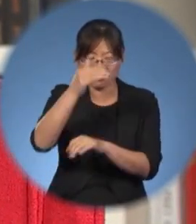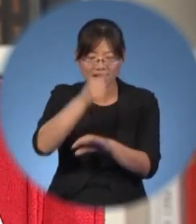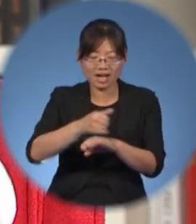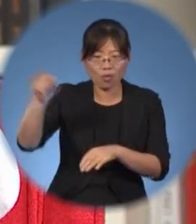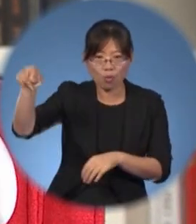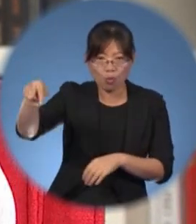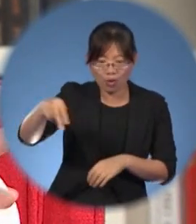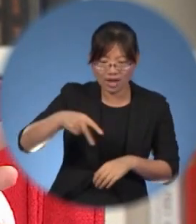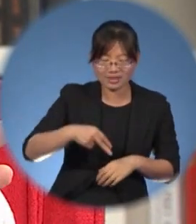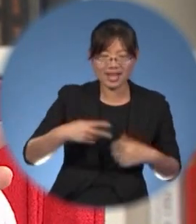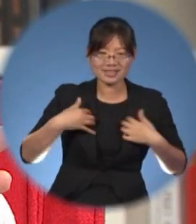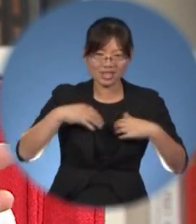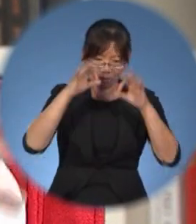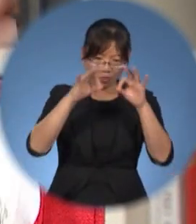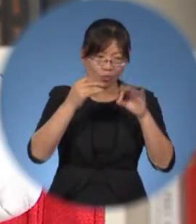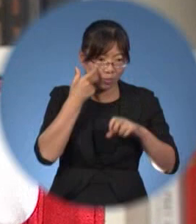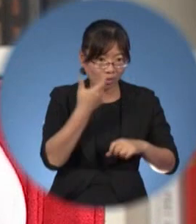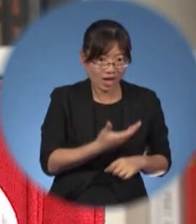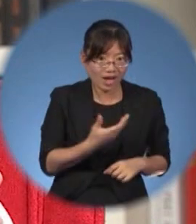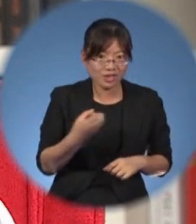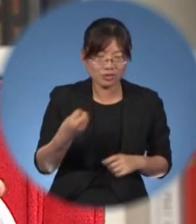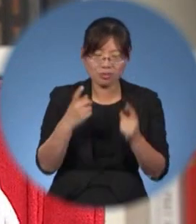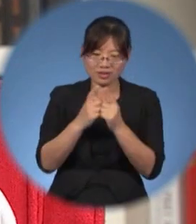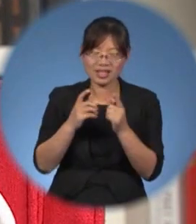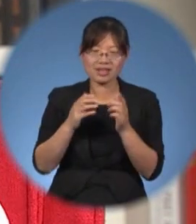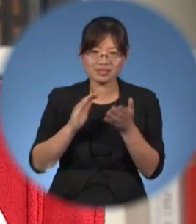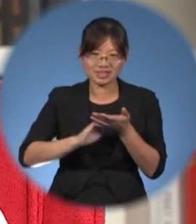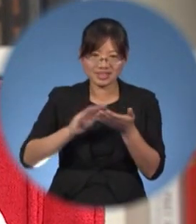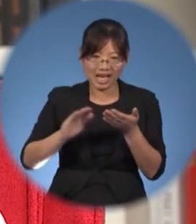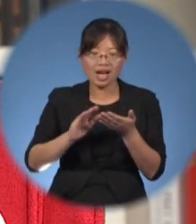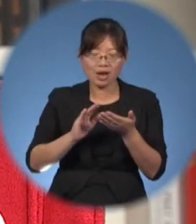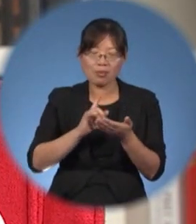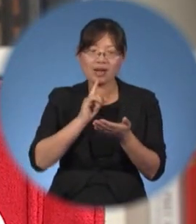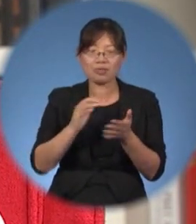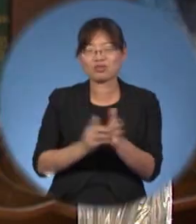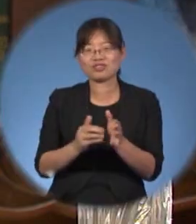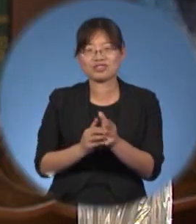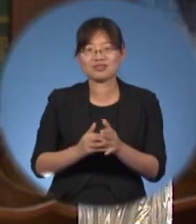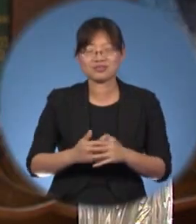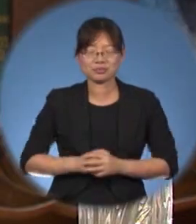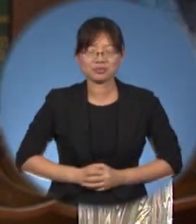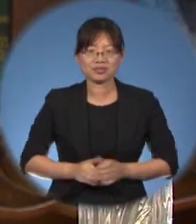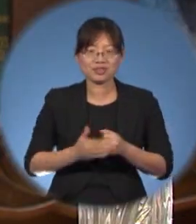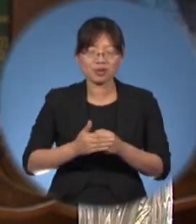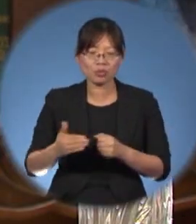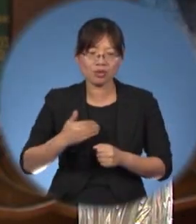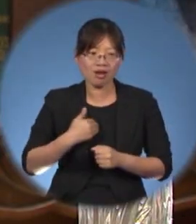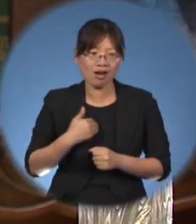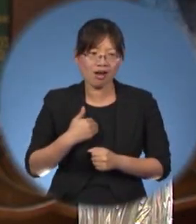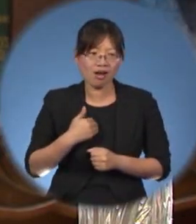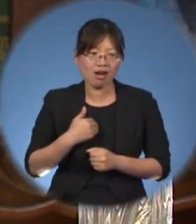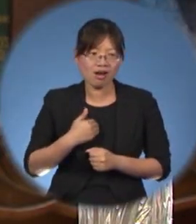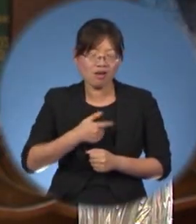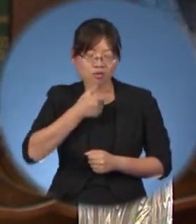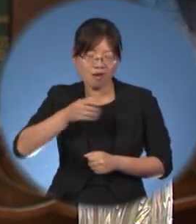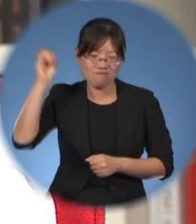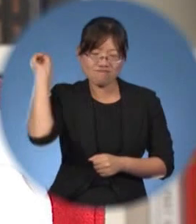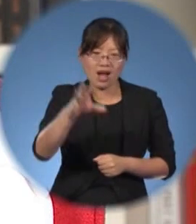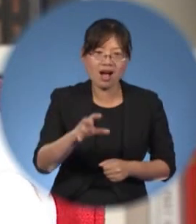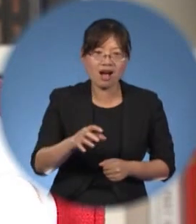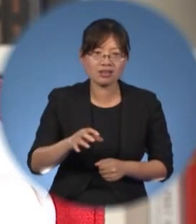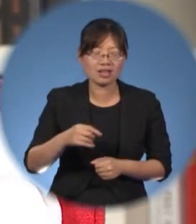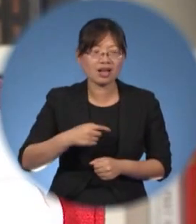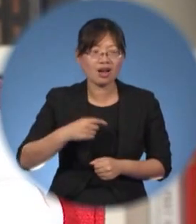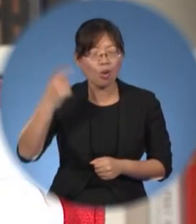나와서 재미나게 보셨습니까? 또 만납시다. 이것만 하면 된다는 거지. 그래서 내가 물꼬풀 던졌어요. 그럼 내가